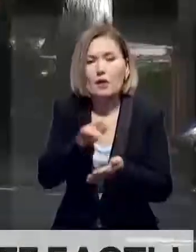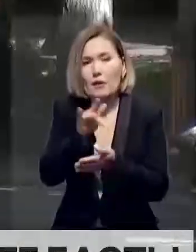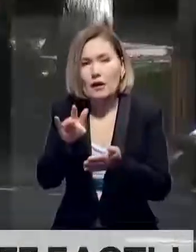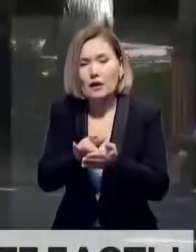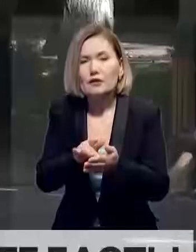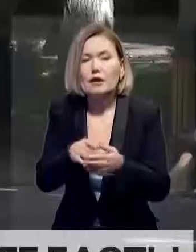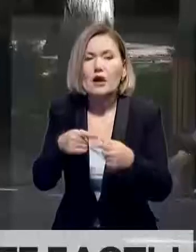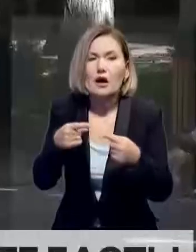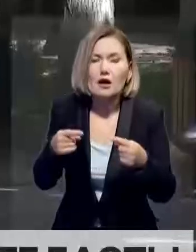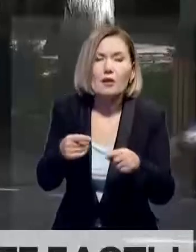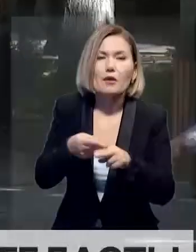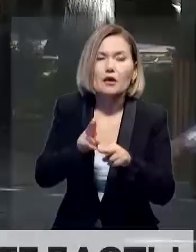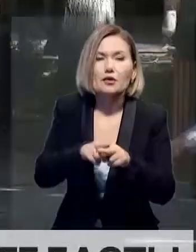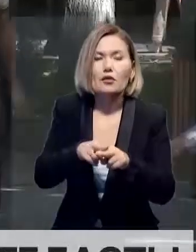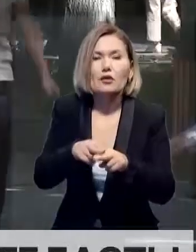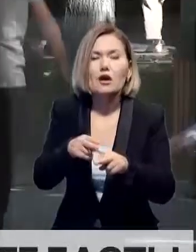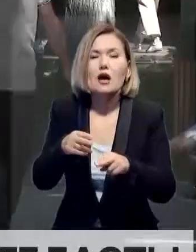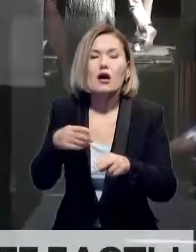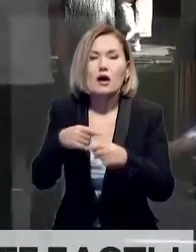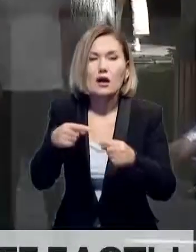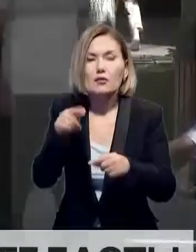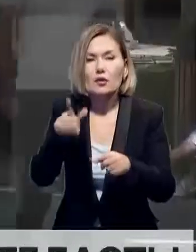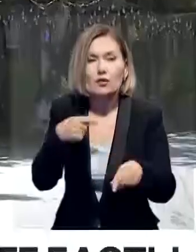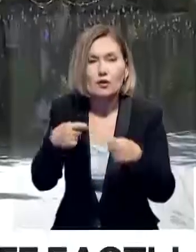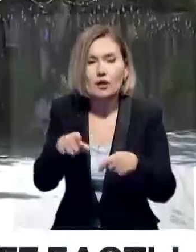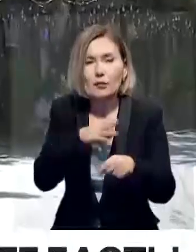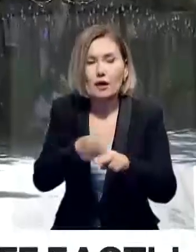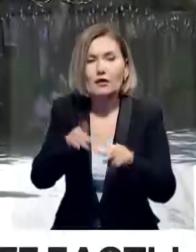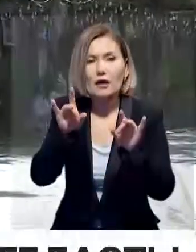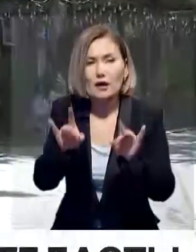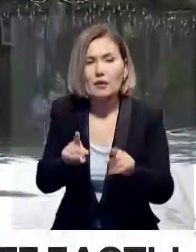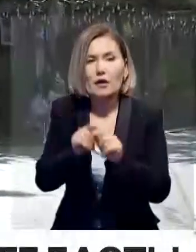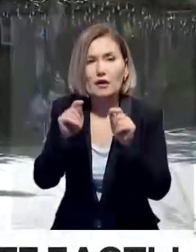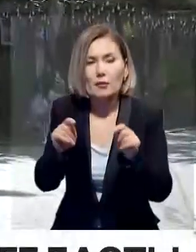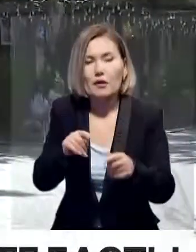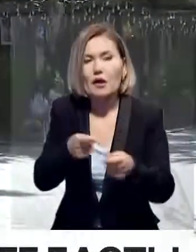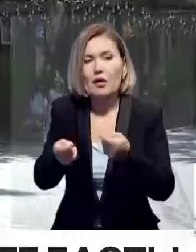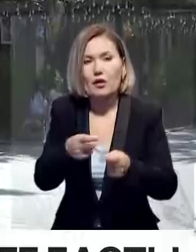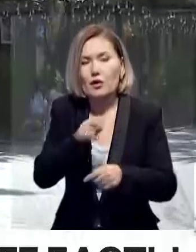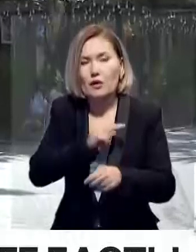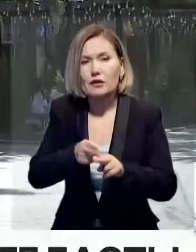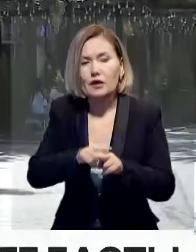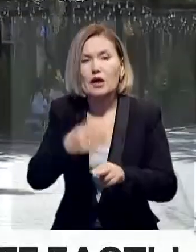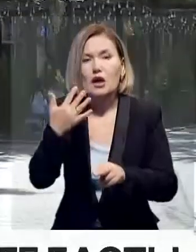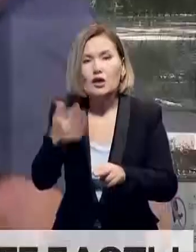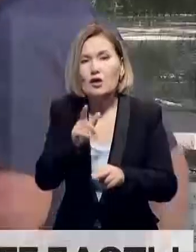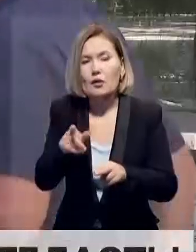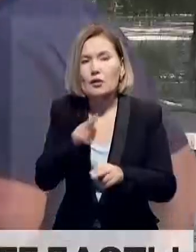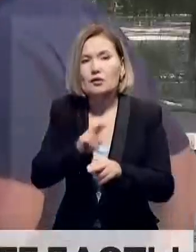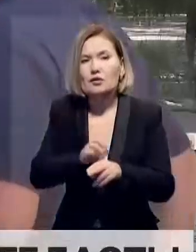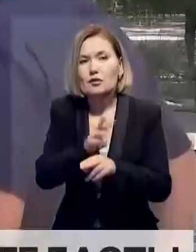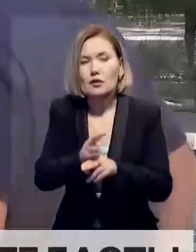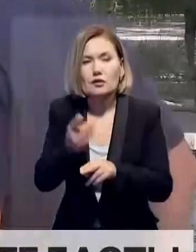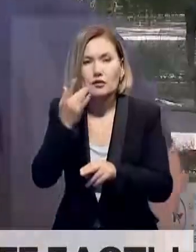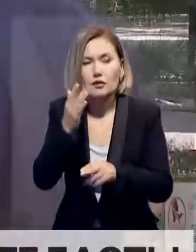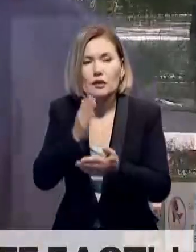сусын сатты, тамақтарды жеткізумен айналысты. Қазір дәмханалар желісін басқарып, мейрамхананың меңгерушісі болып отыр. 50-ге тарта адамды тұрақты жұмыспен